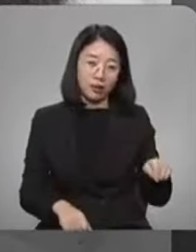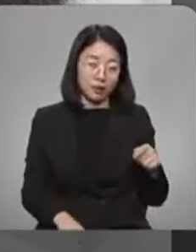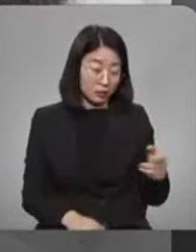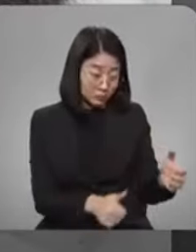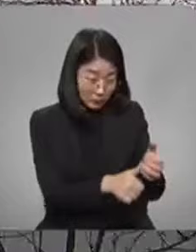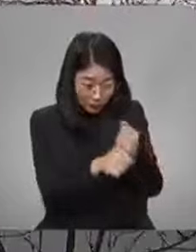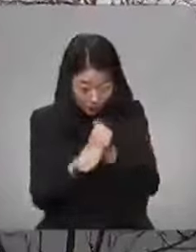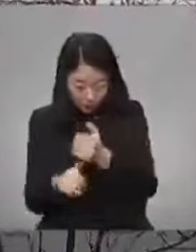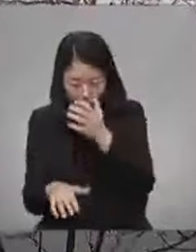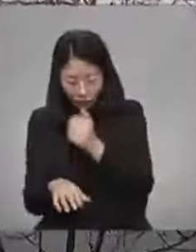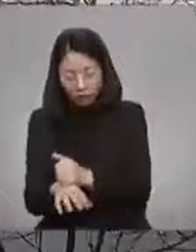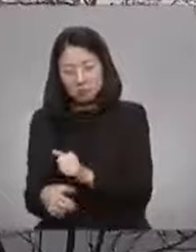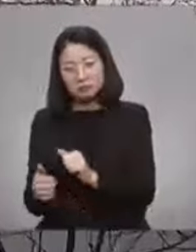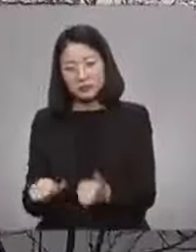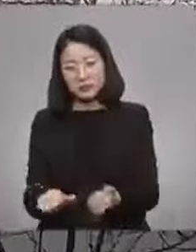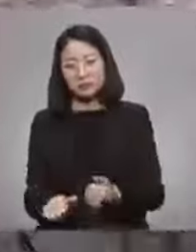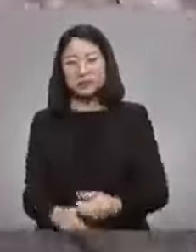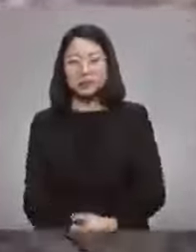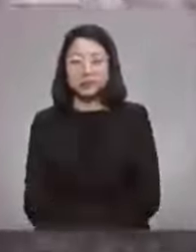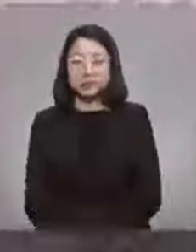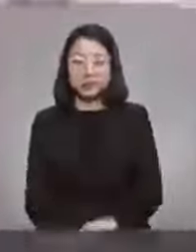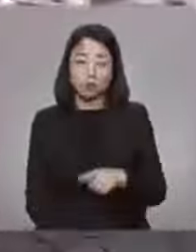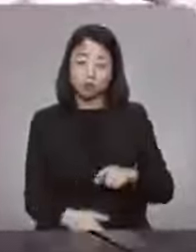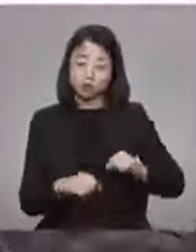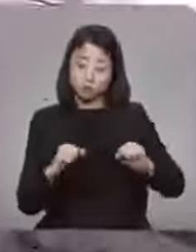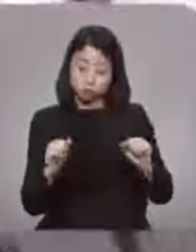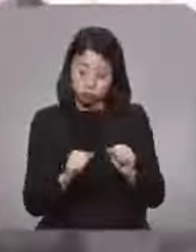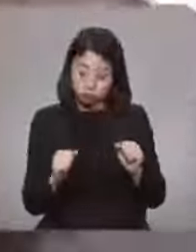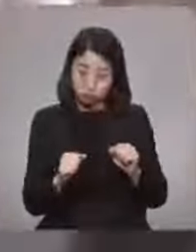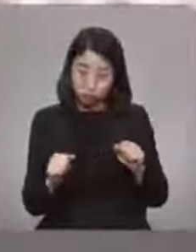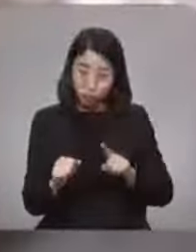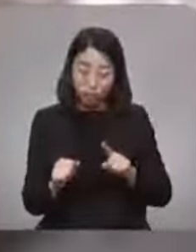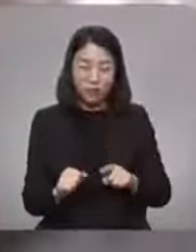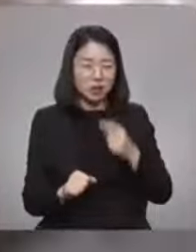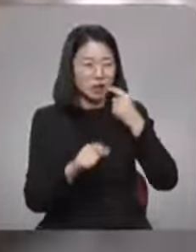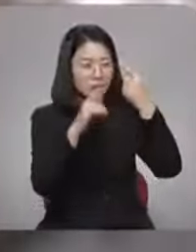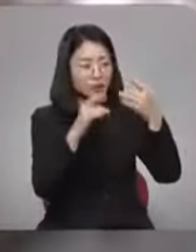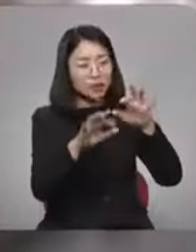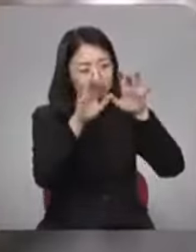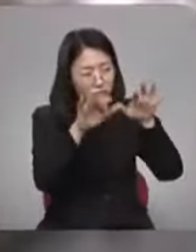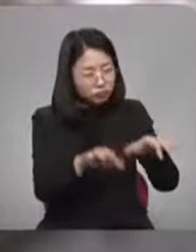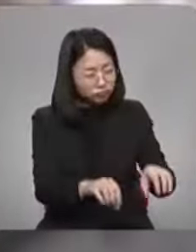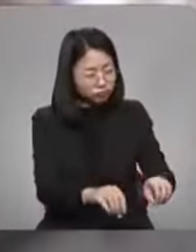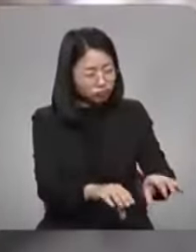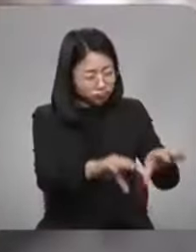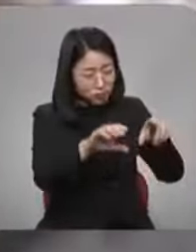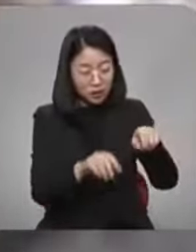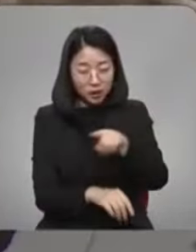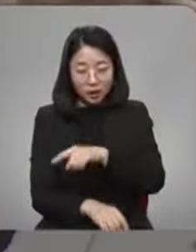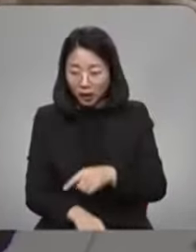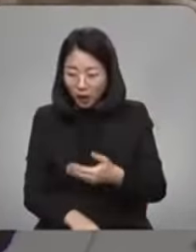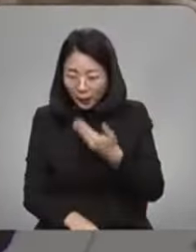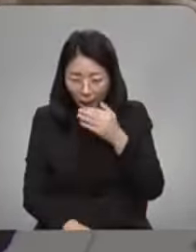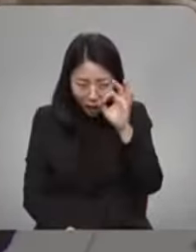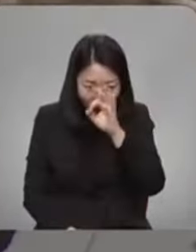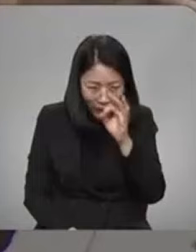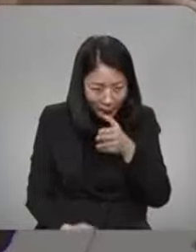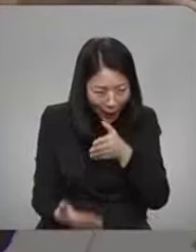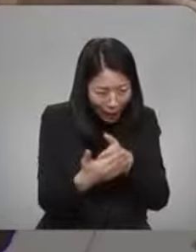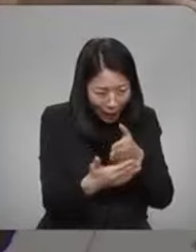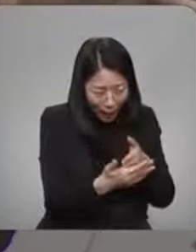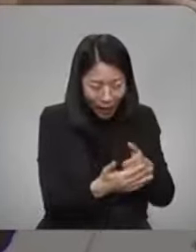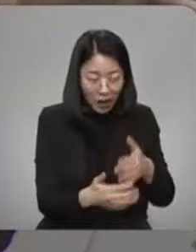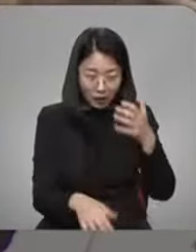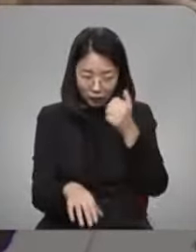구조됐지만 결국 목숨을 잃었습니다. 올겨울 잦은 폭설로 많은 눈이 쌓이면서 먹이 활동이 어려워지자 서식지인